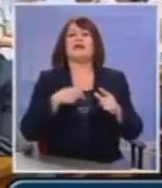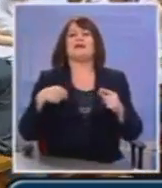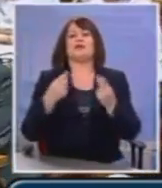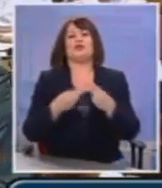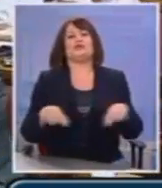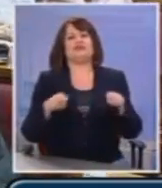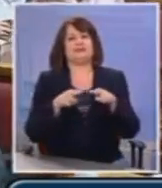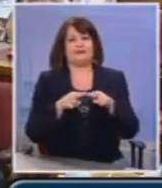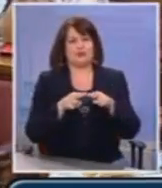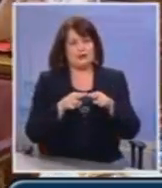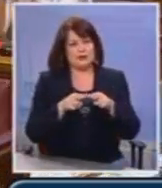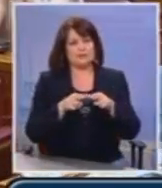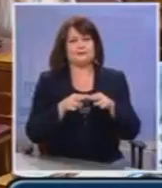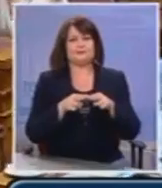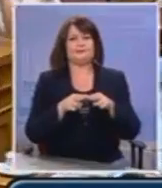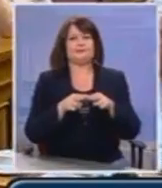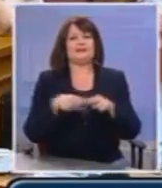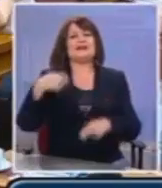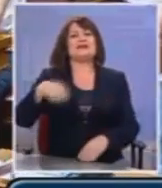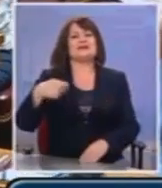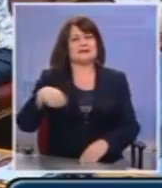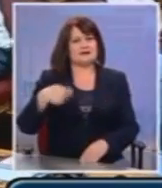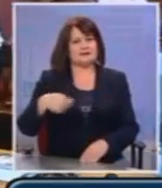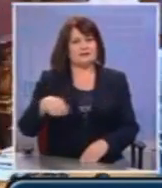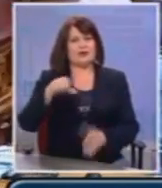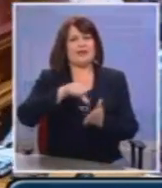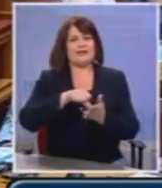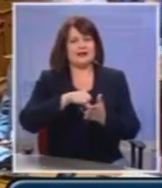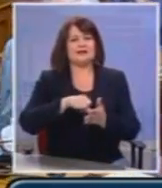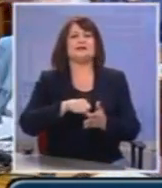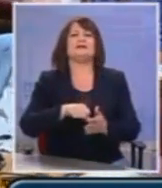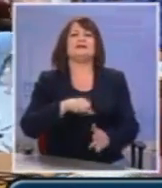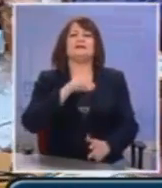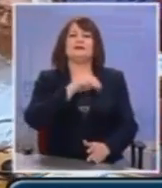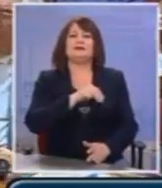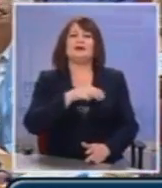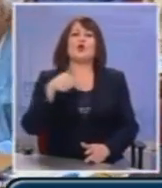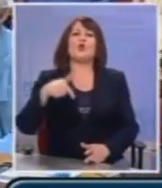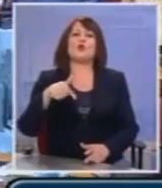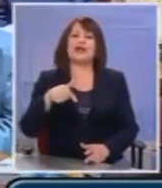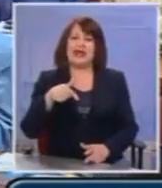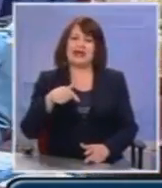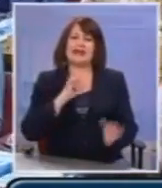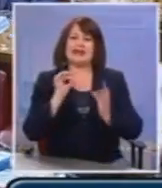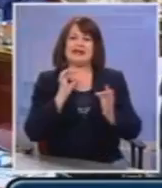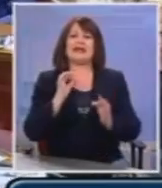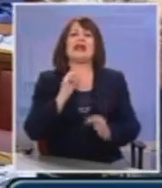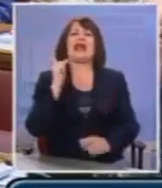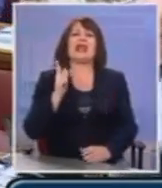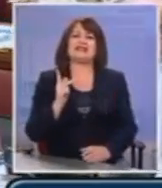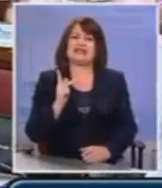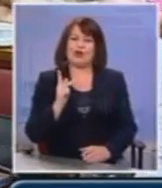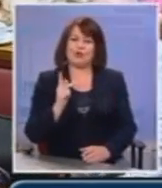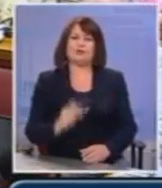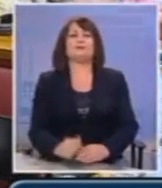συμβουλίου του διοικη του δικηγορικού συλλόγου αθήνας η κυρία μαρινέτα γούναρη και η κυρία ιωάννα καλατζάκου